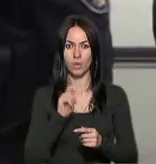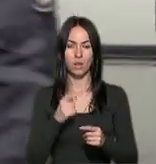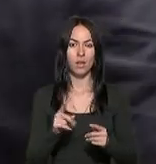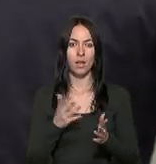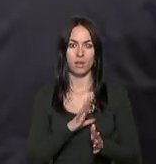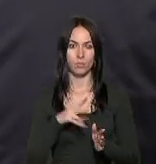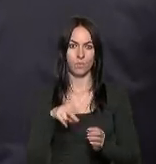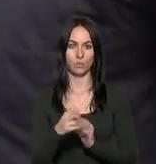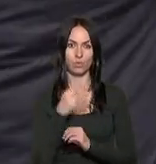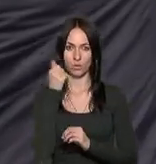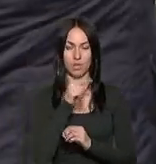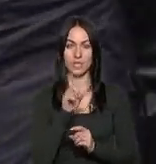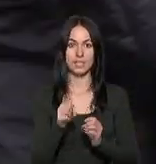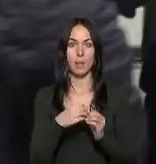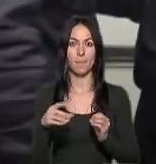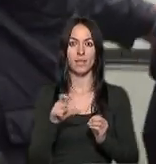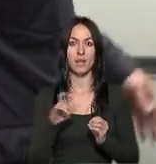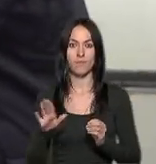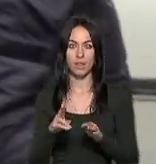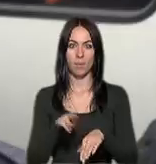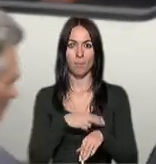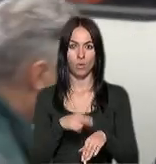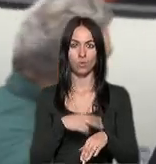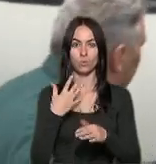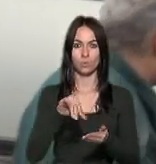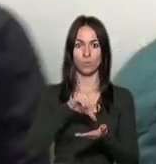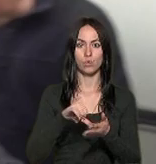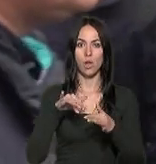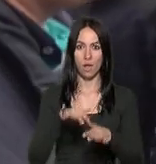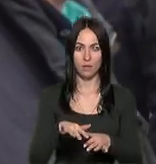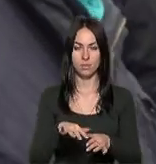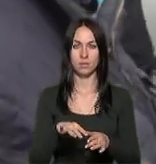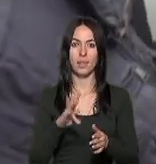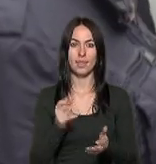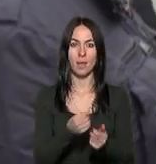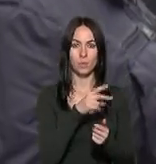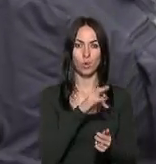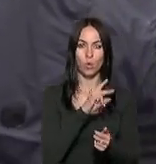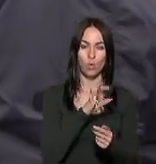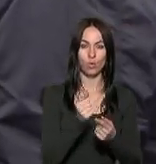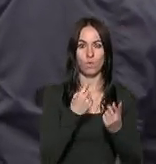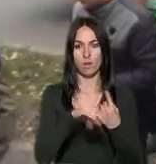році. За 15 хвилин поліцейські посадили учасників акції на підтримку Логунова до автобусу.